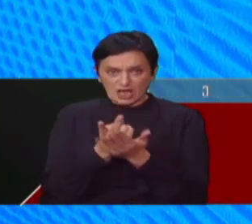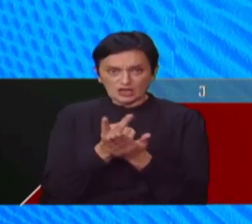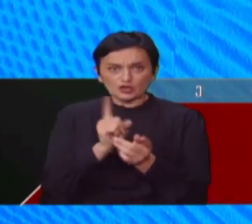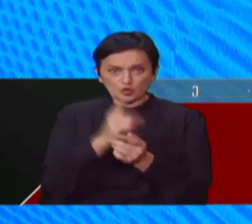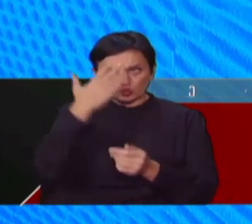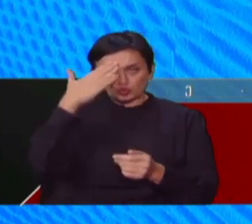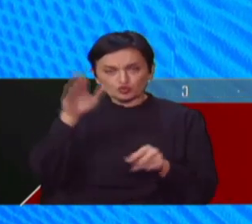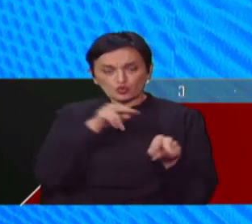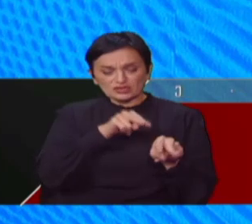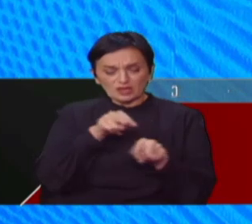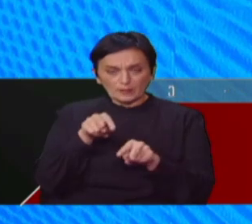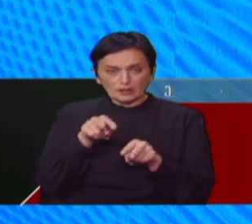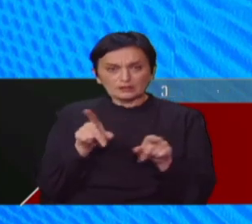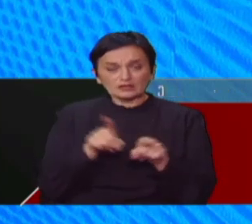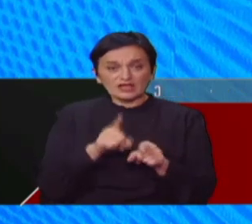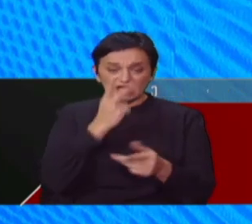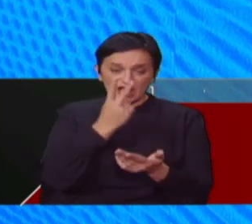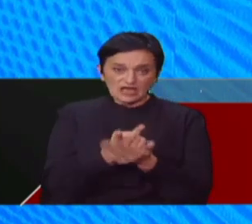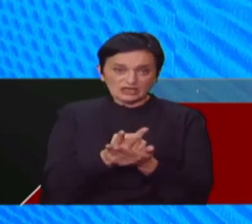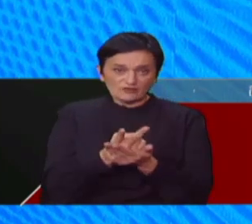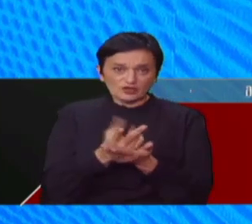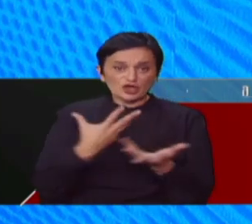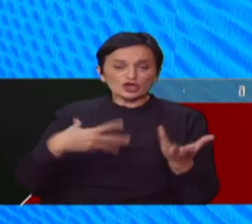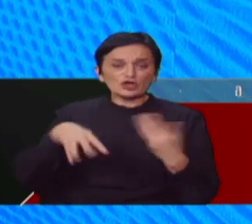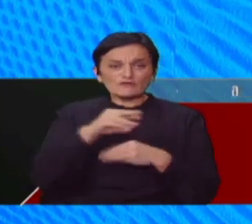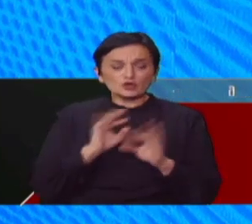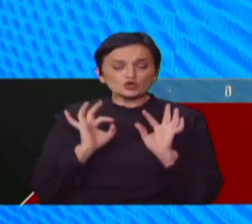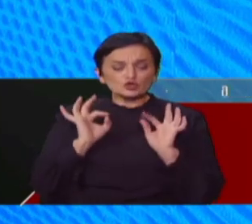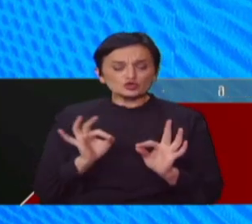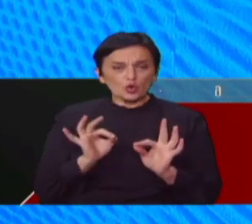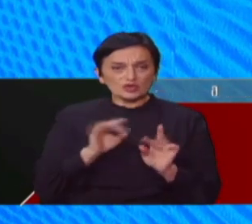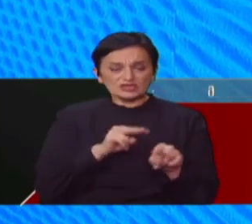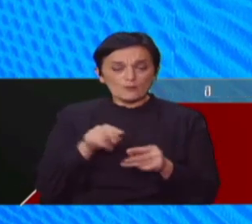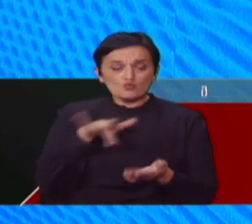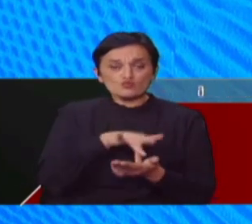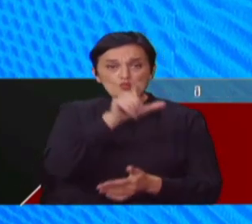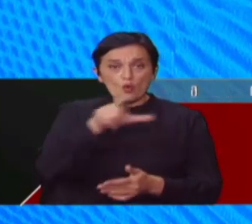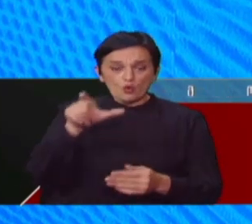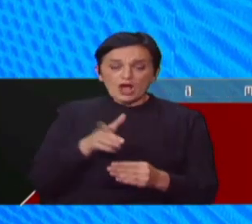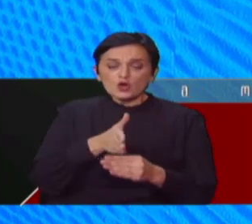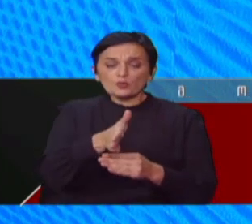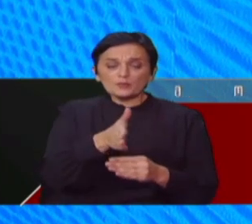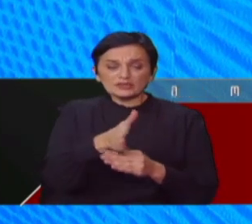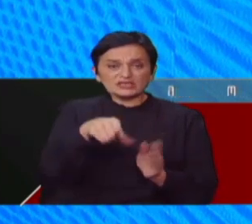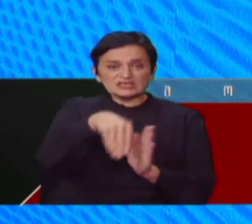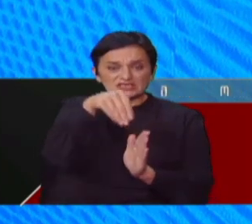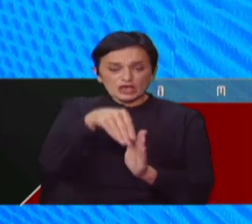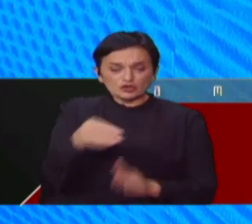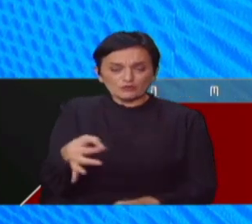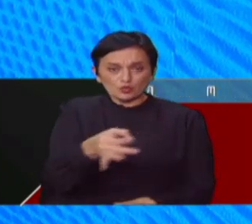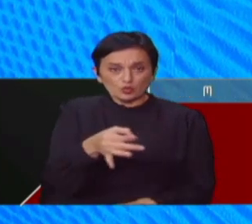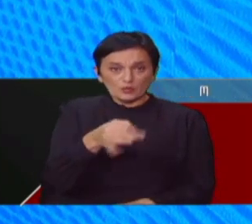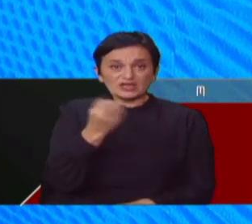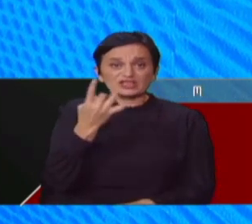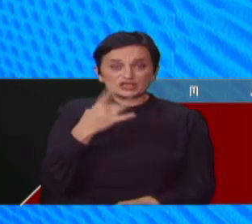манчорис уцхоли там куроблеби, амас хедавс хвала объектури там куроблеби, мокалакеби румлеби смидиан ушол Сарчену убнебзе, и